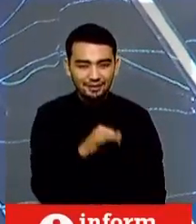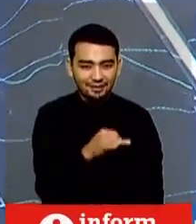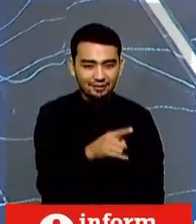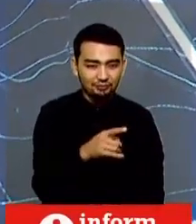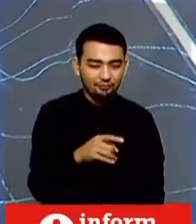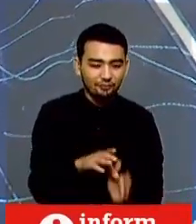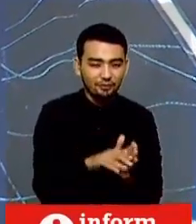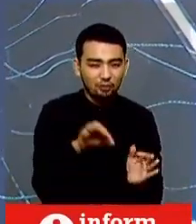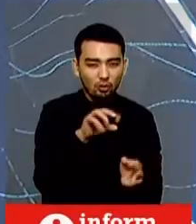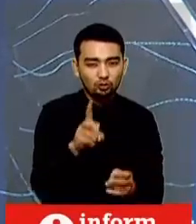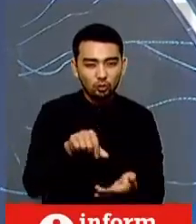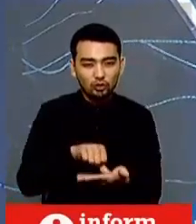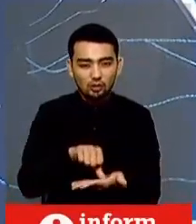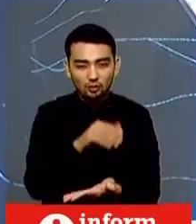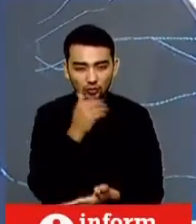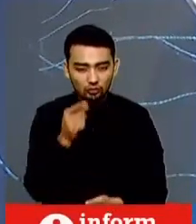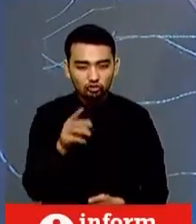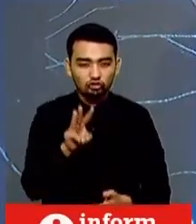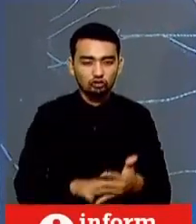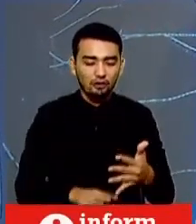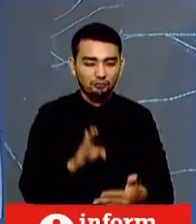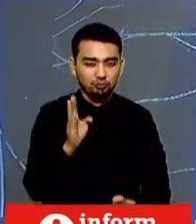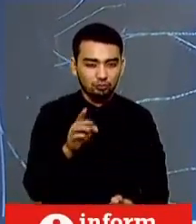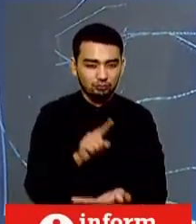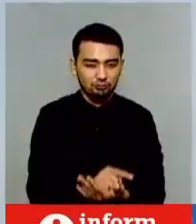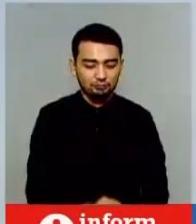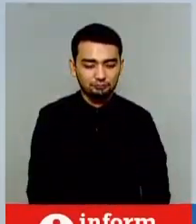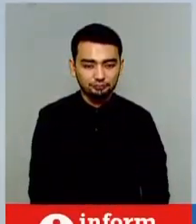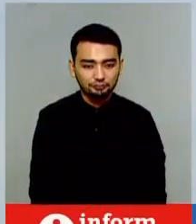саяси науқанға қатыспаған адамға айыппұл салуға да қарсы емес.